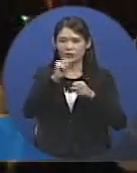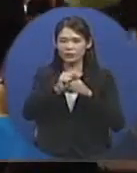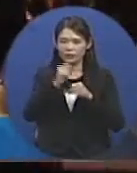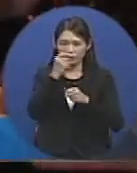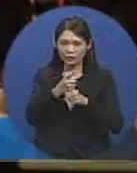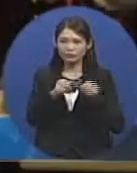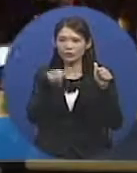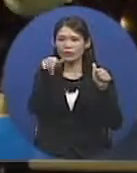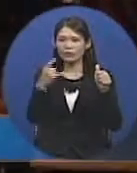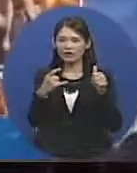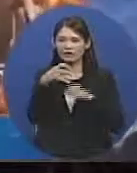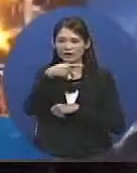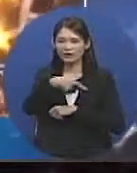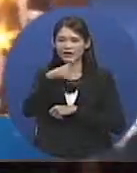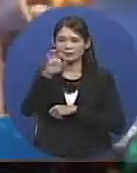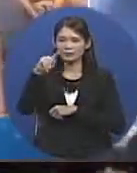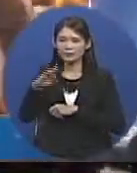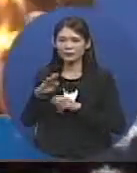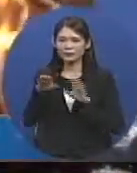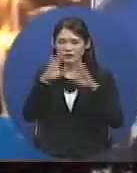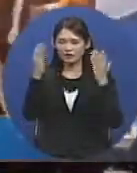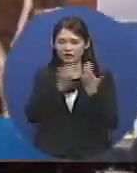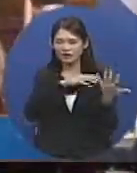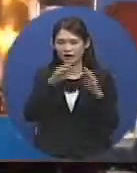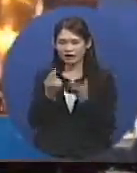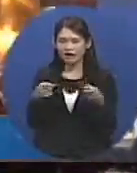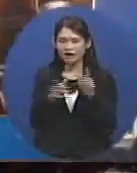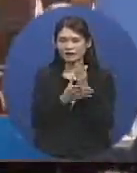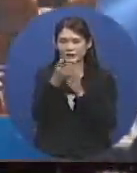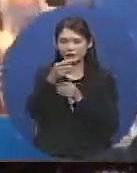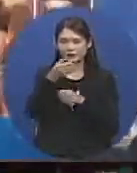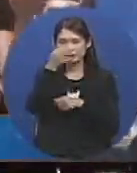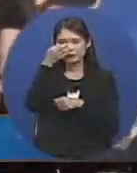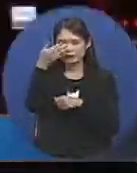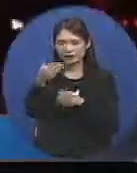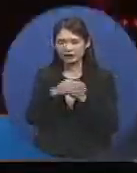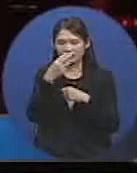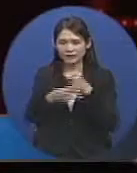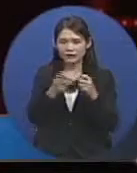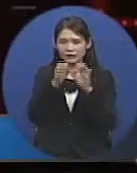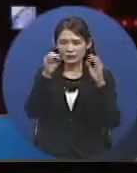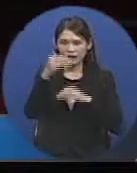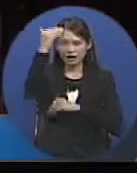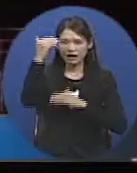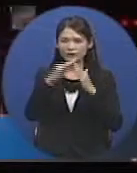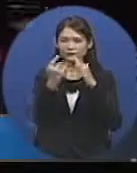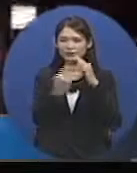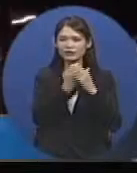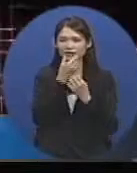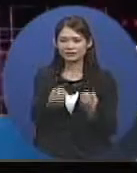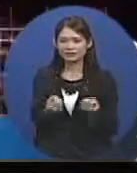페스티벌은 K-POP을 통해 전 세계인이 하나 되는 축제의 장으로서 지난 3년간 한국 방문회 기념 특별